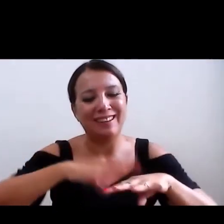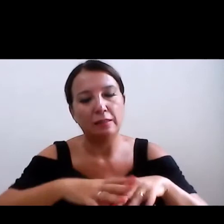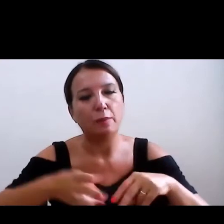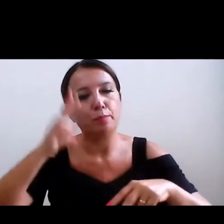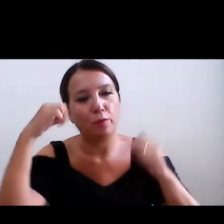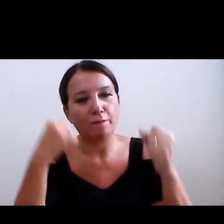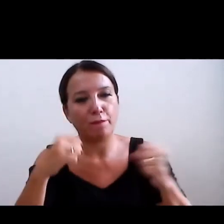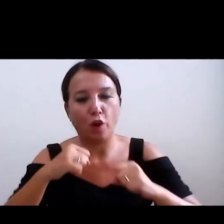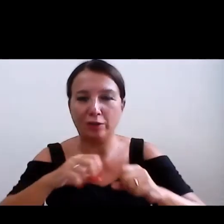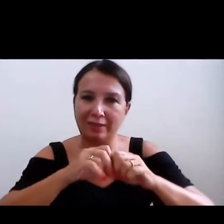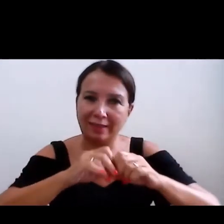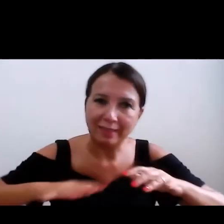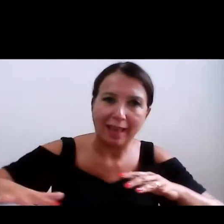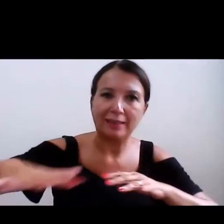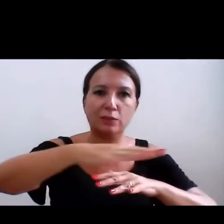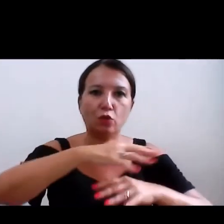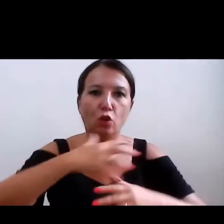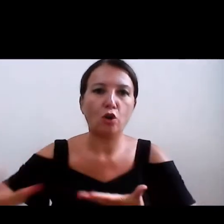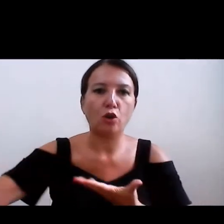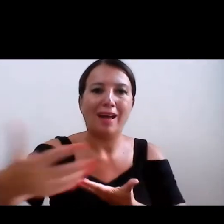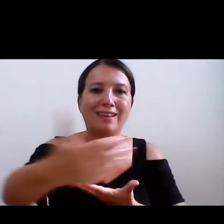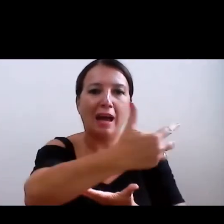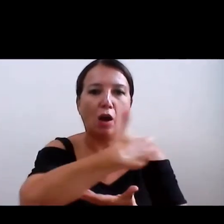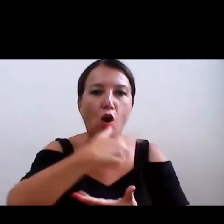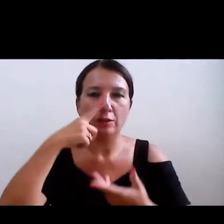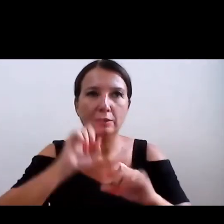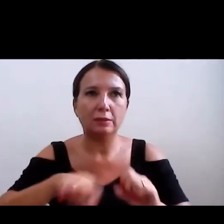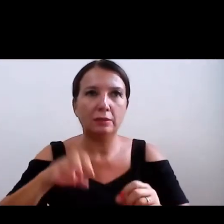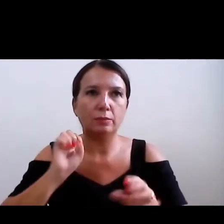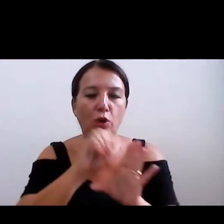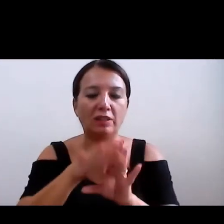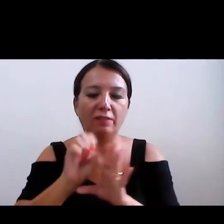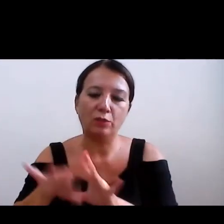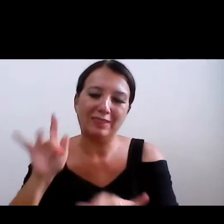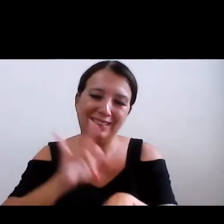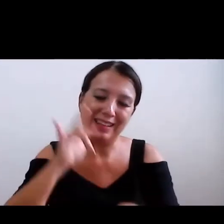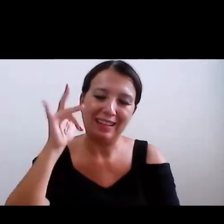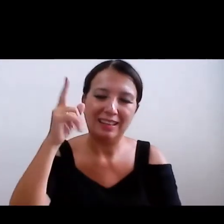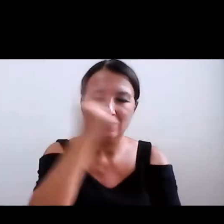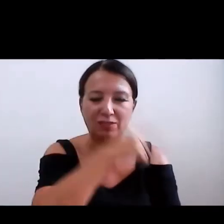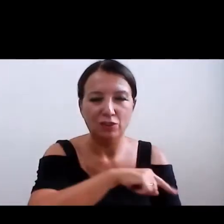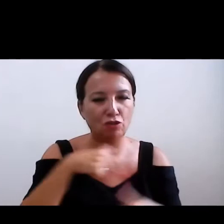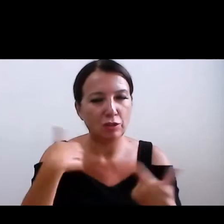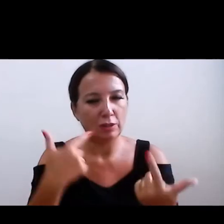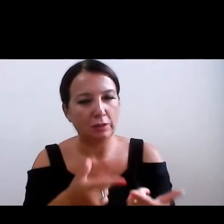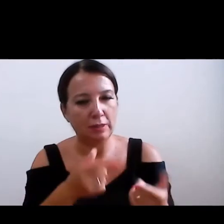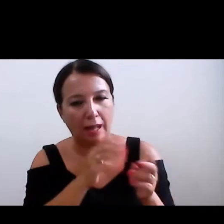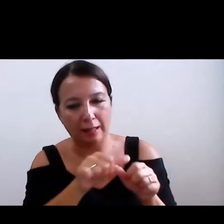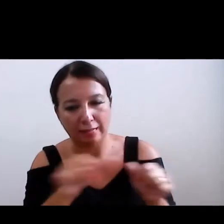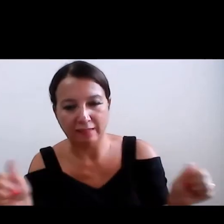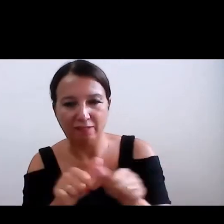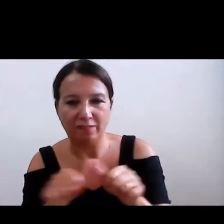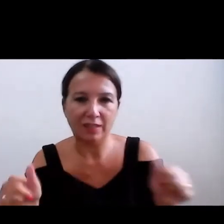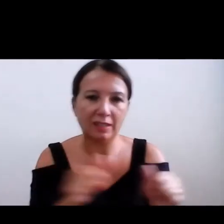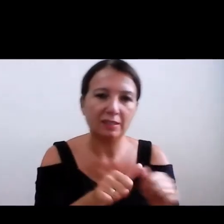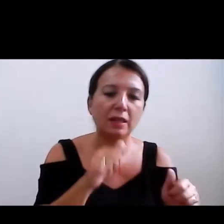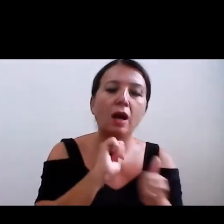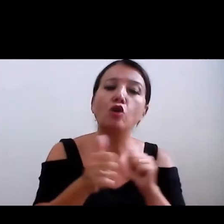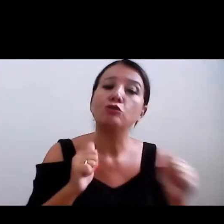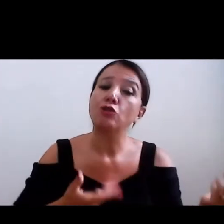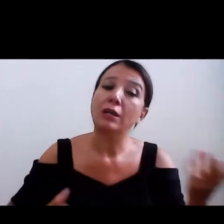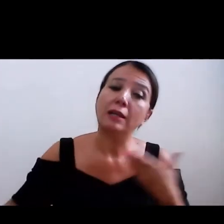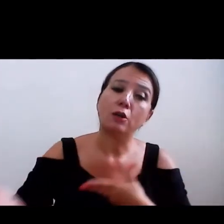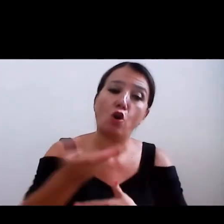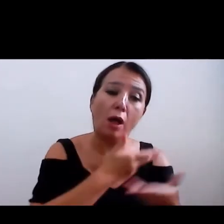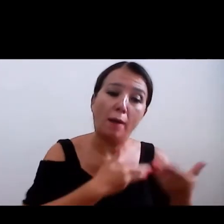sul territorio di raccogliere questi rifiuti che sono un po' più delicati, un po' più difficili da conferire, ben venga ogni genere di